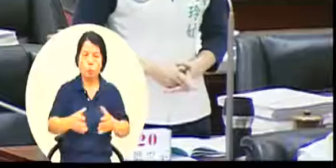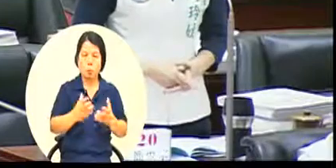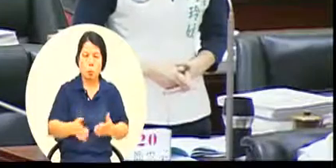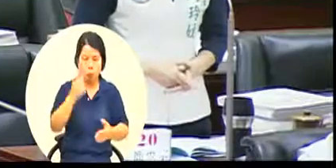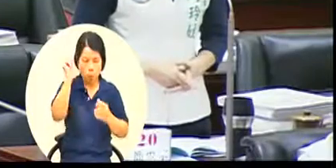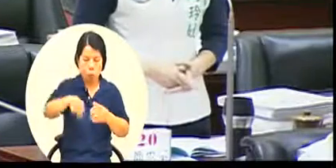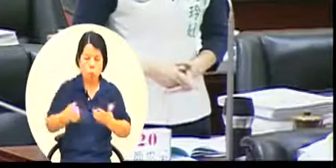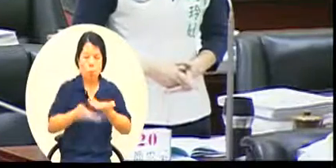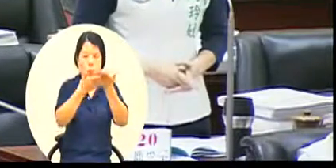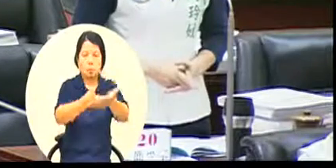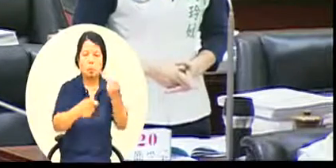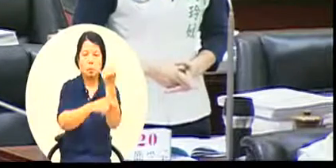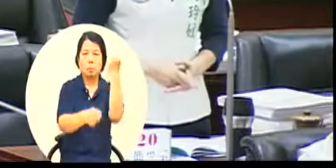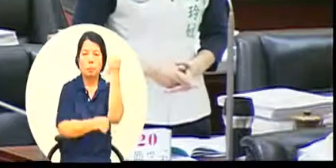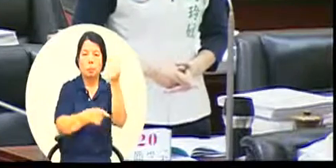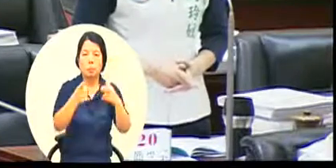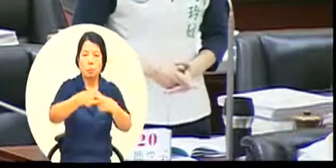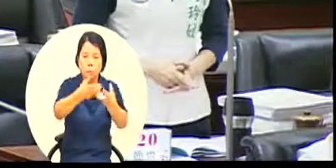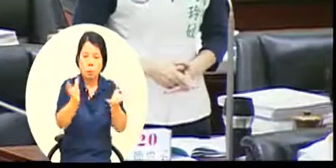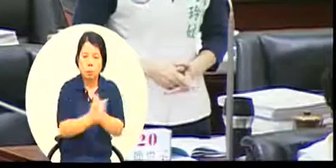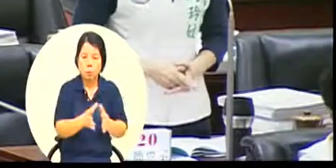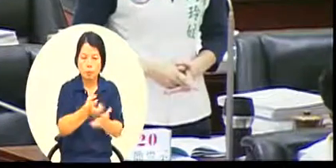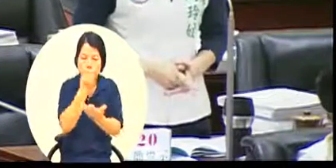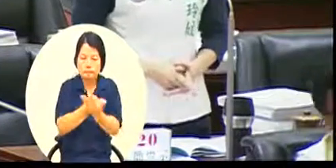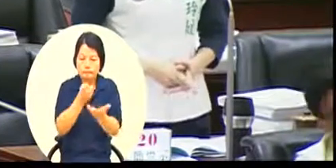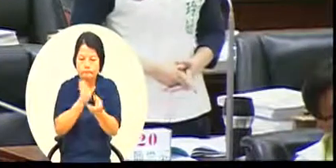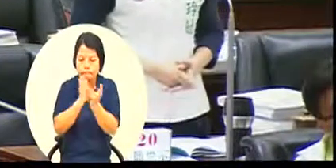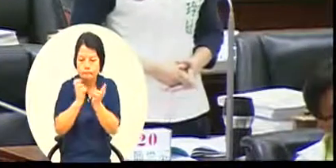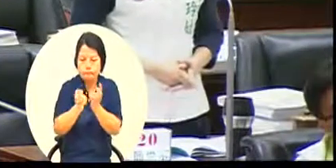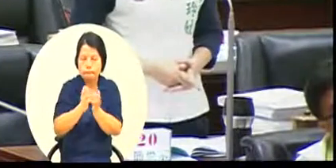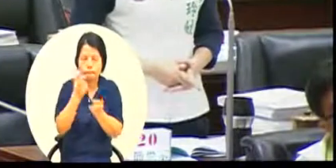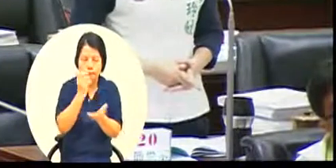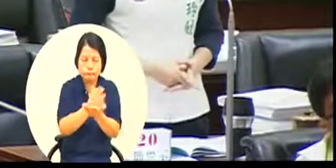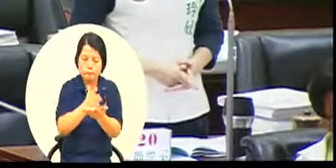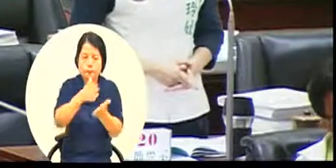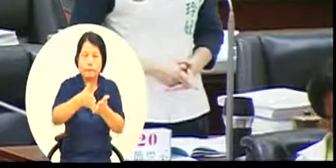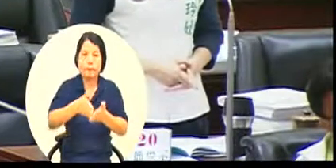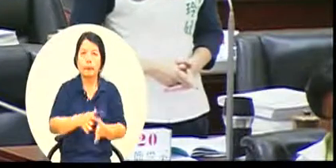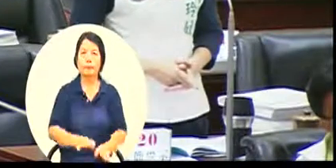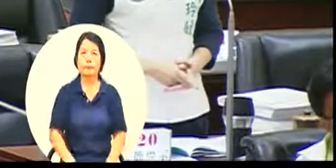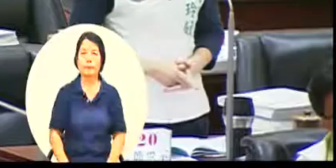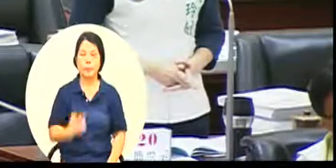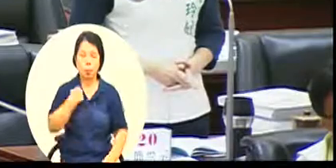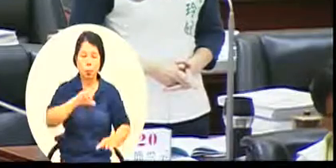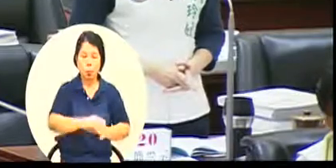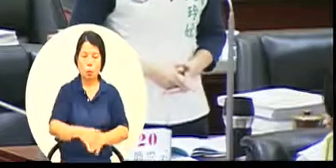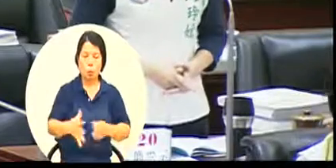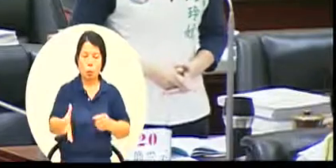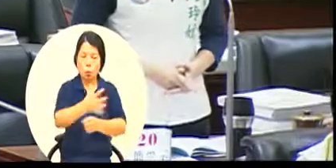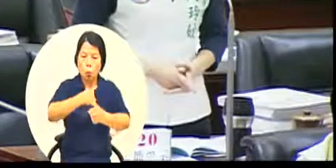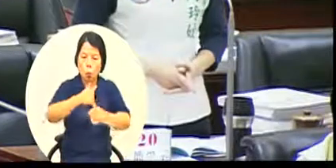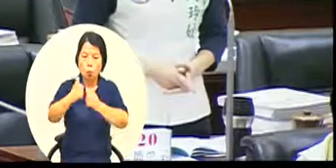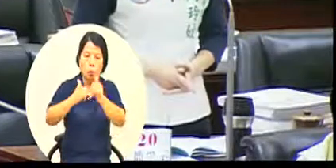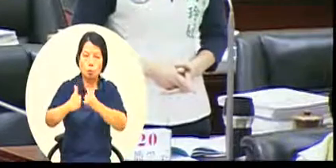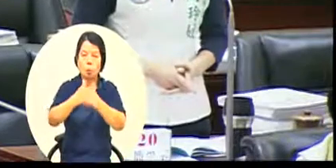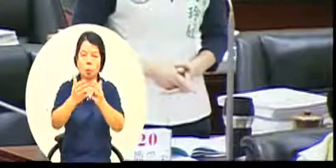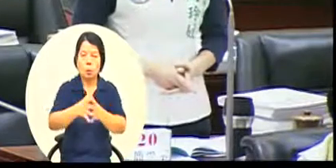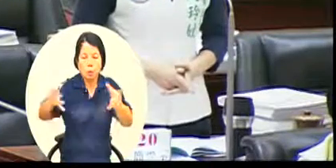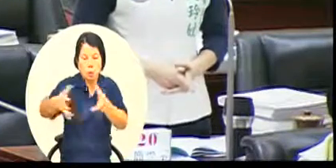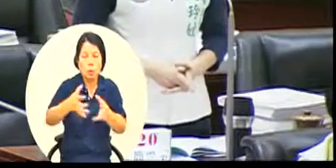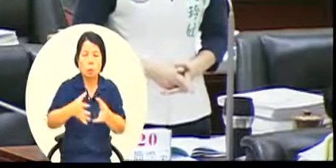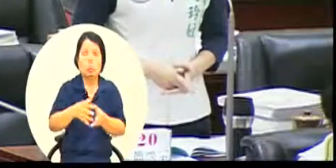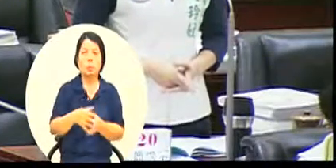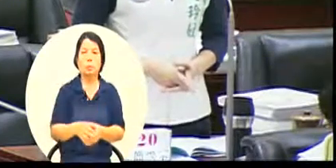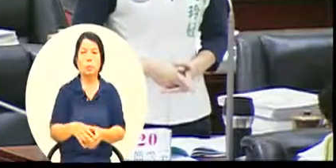到法规小组去进行更严苛的审查。那我们也在这里呢，也呼吁全体的市民跟我们一起来共